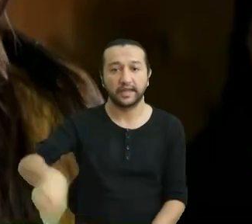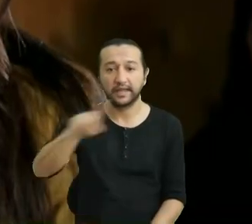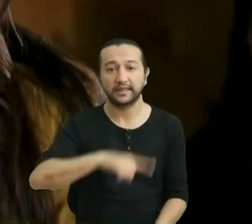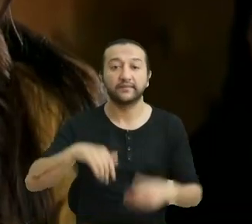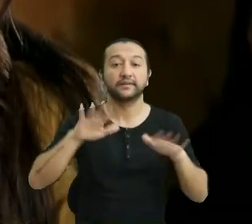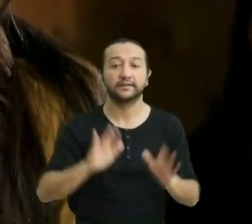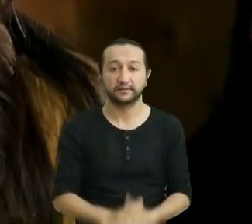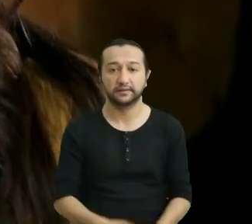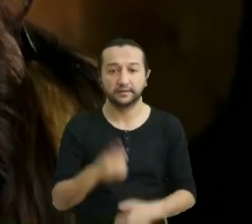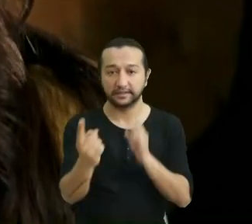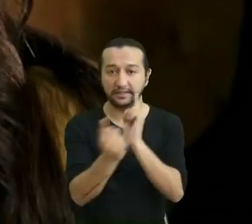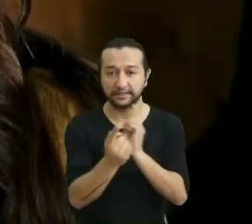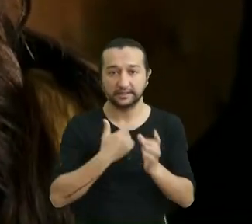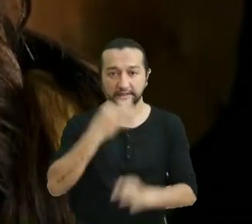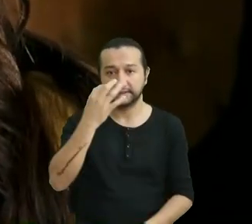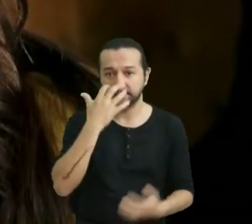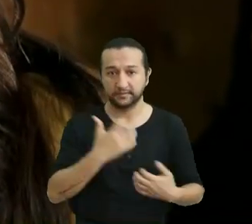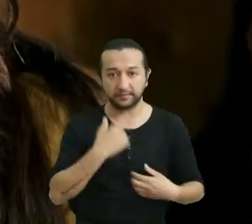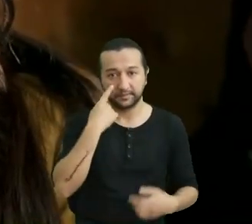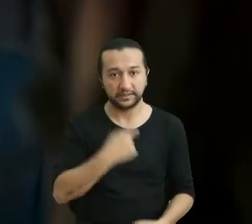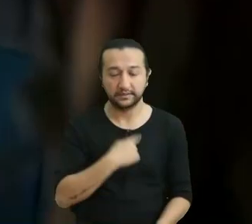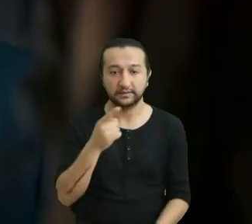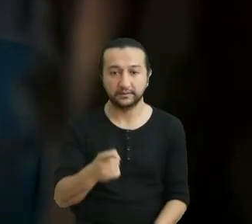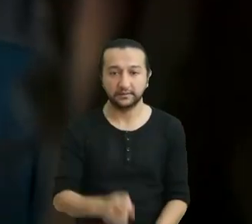Etrafla değil de karşınızdakiyle ilgilenseniz.